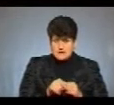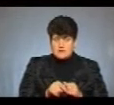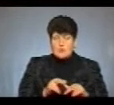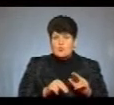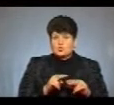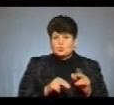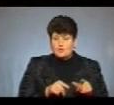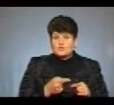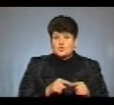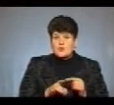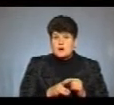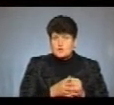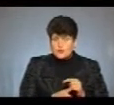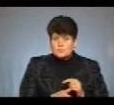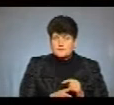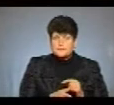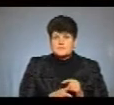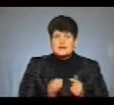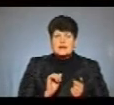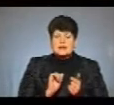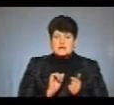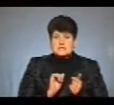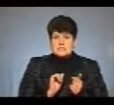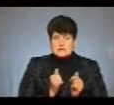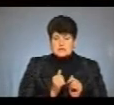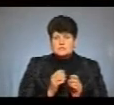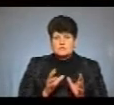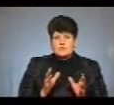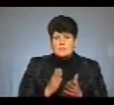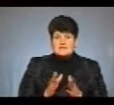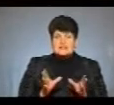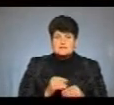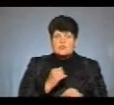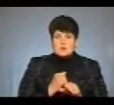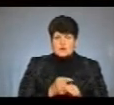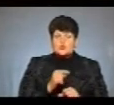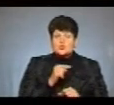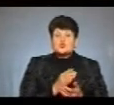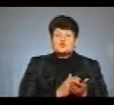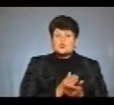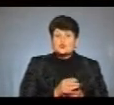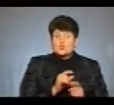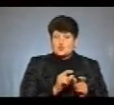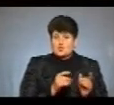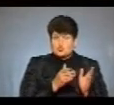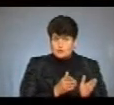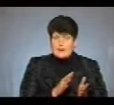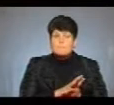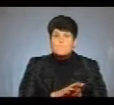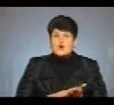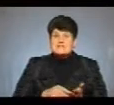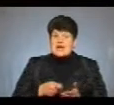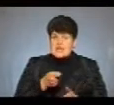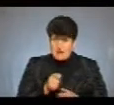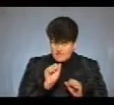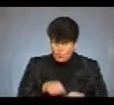будови, даного району, і тісно налагодити співпрацю з відповідною службою, яка і по заявках може